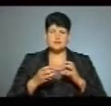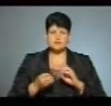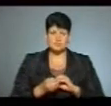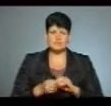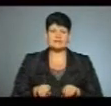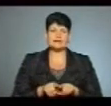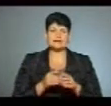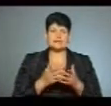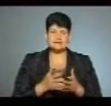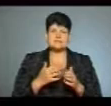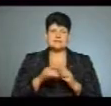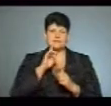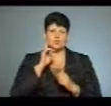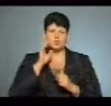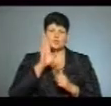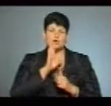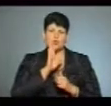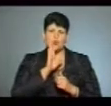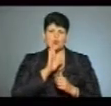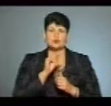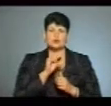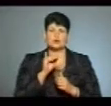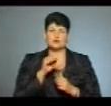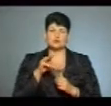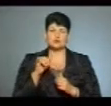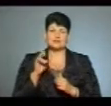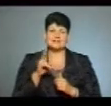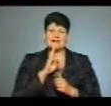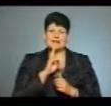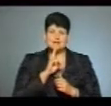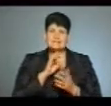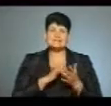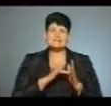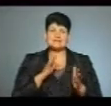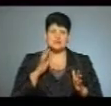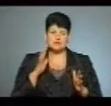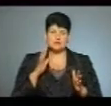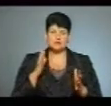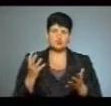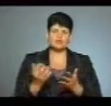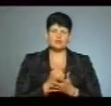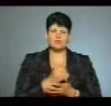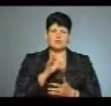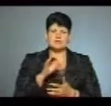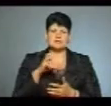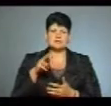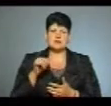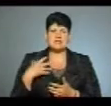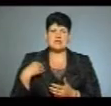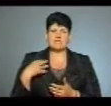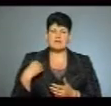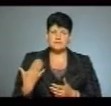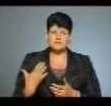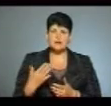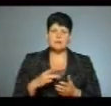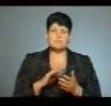такі. Серед юніорок переможницею стала Юліана Туницька з Кременця. Срібло у цій категорії здобула Олена Смага зі Львова і бронза